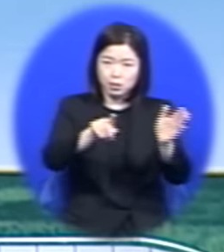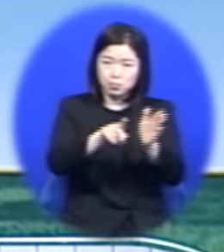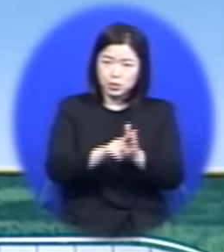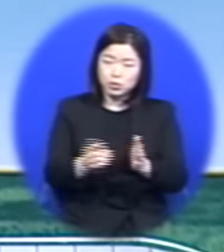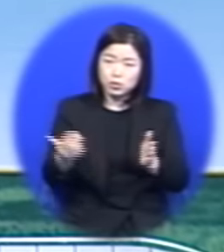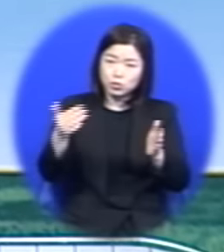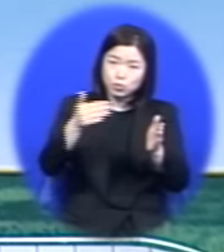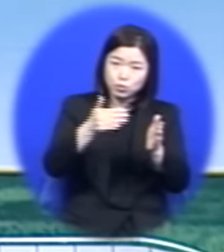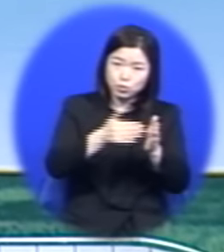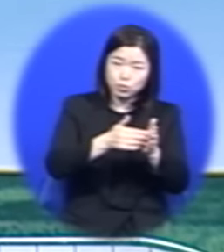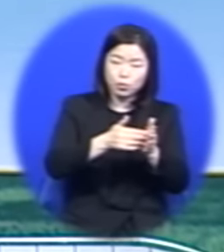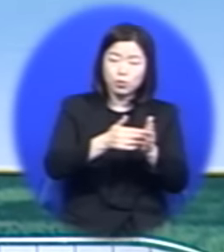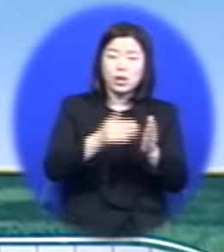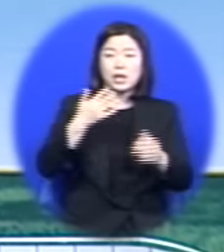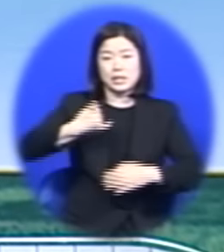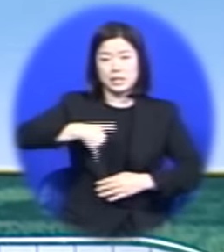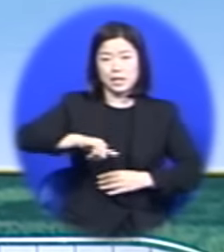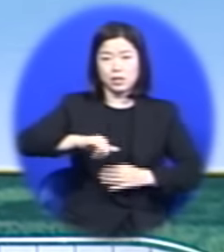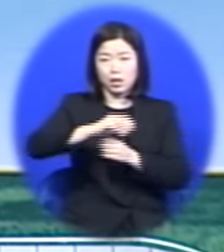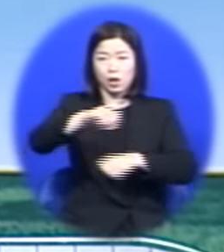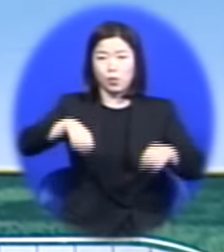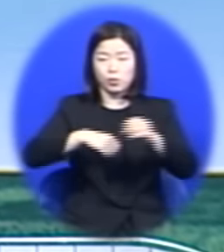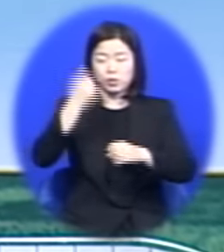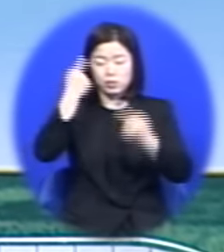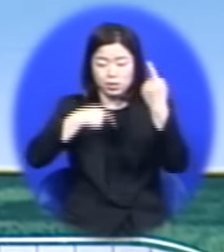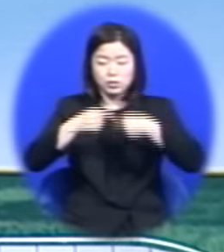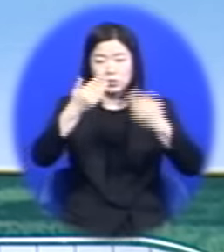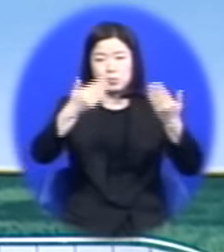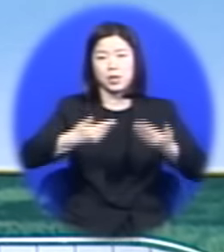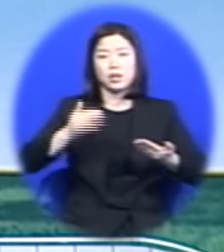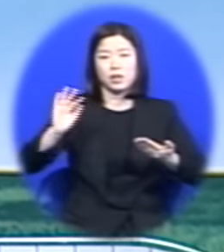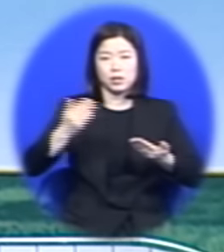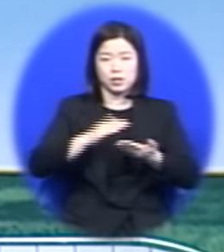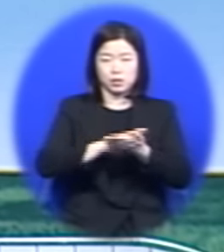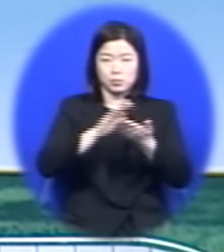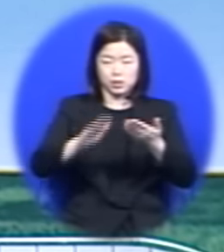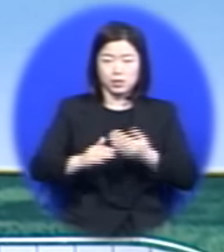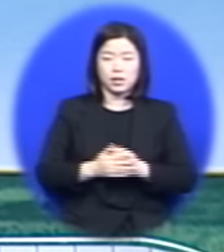믿으려할수록 자녀들이 오히려 상처를 받습니다.